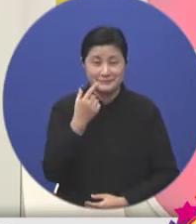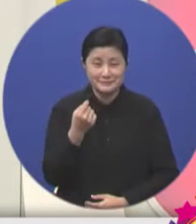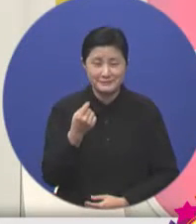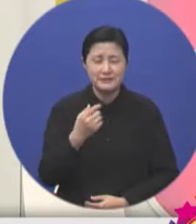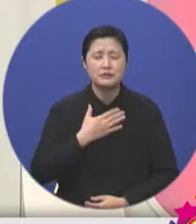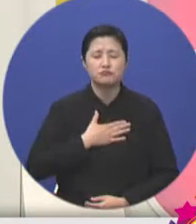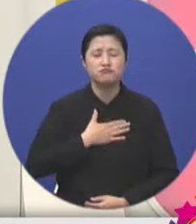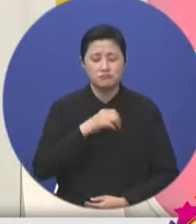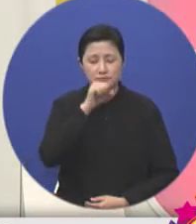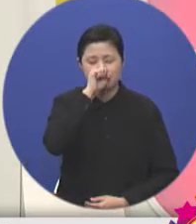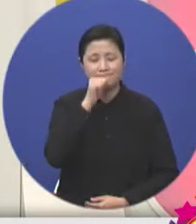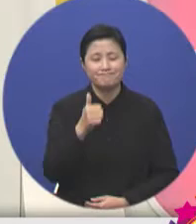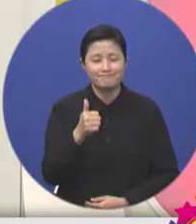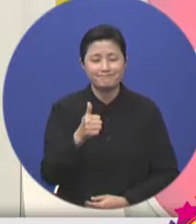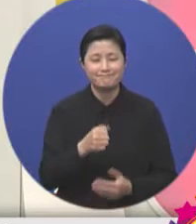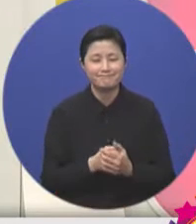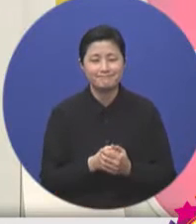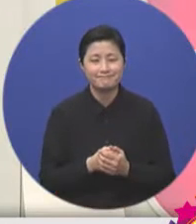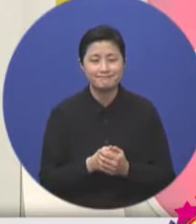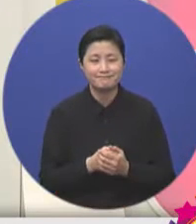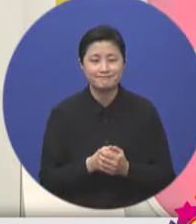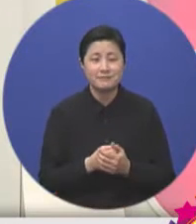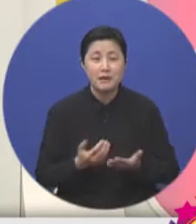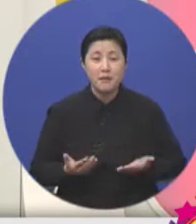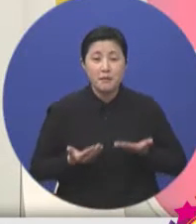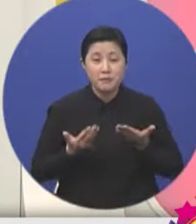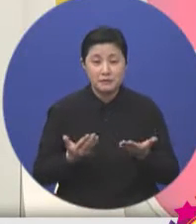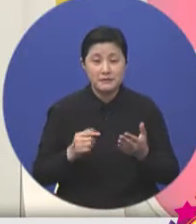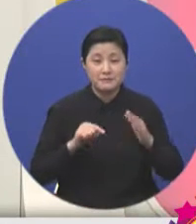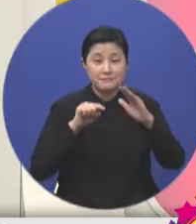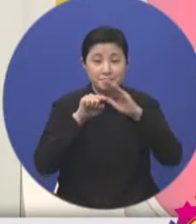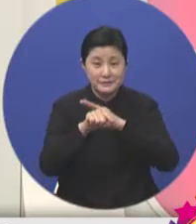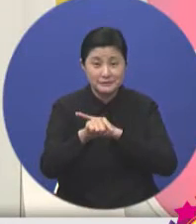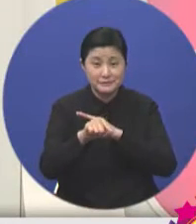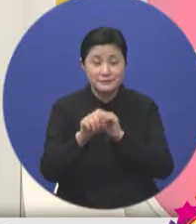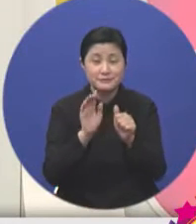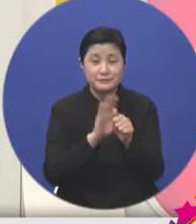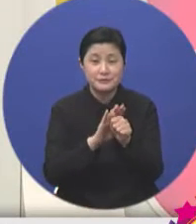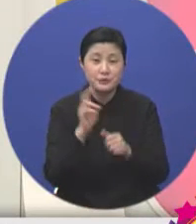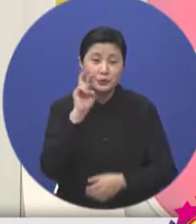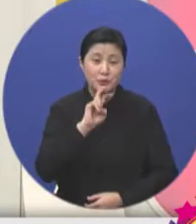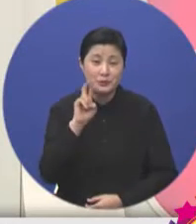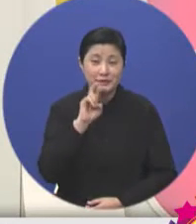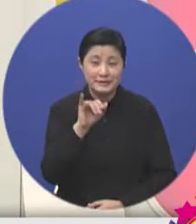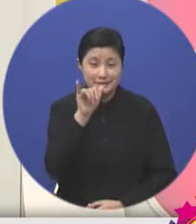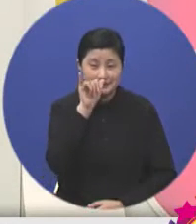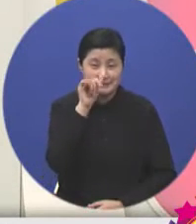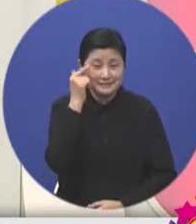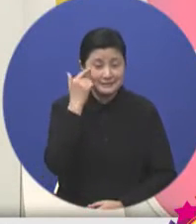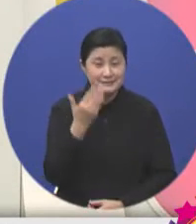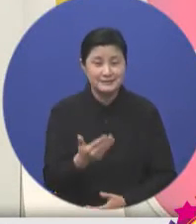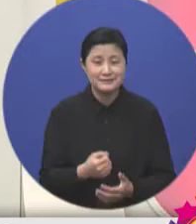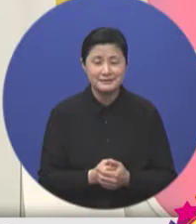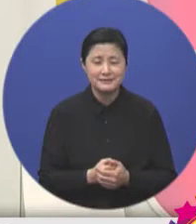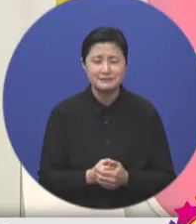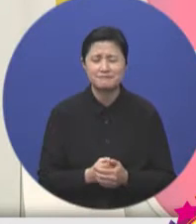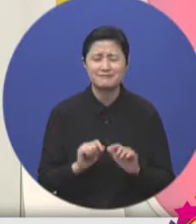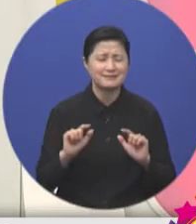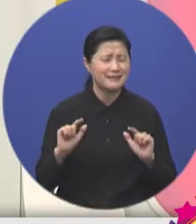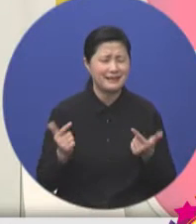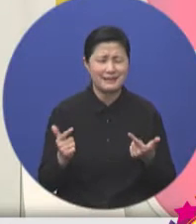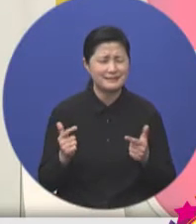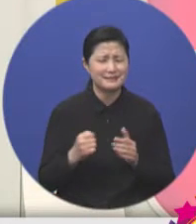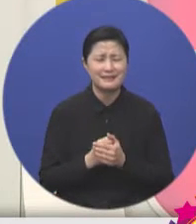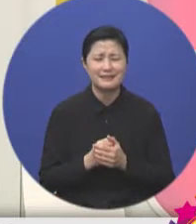기분 좋죠. 네, 네. 맞아요. 봉사 가셔서 노래도 하세요? 네. 노래도 하세요. 봉사 가셔서? 아니요,